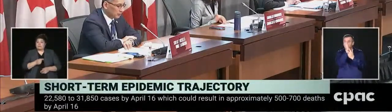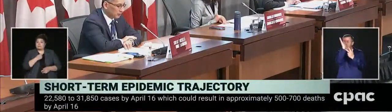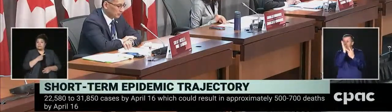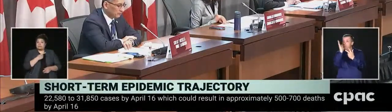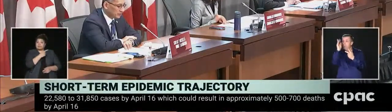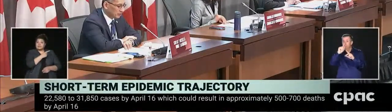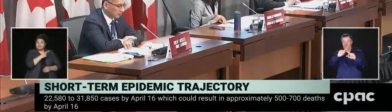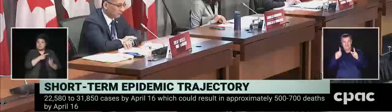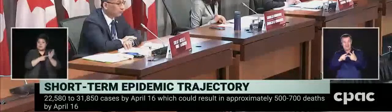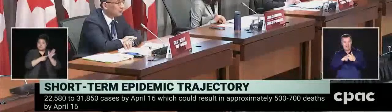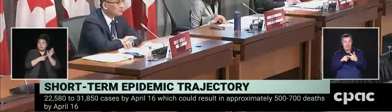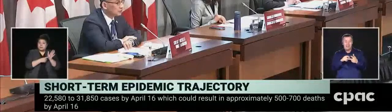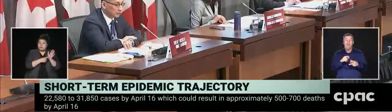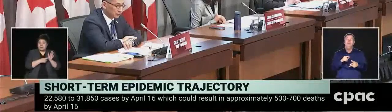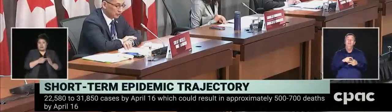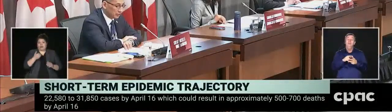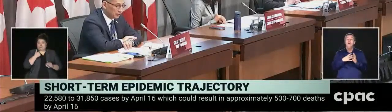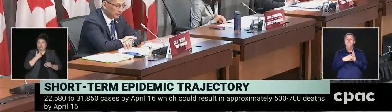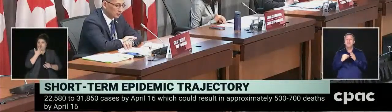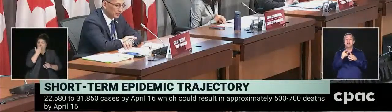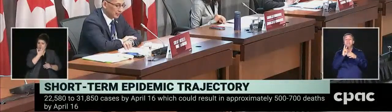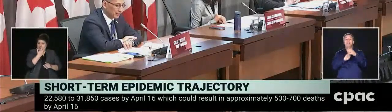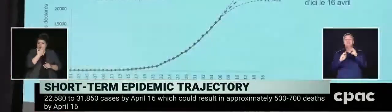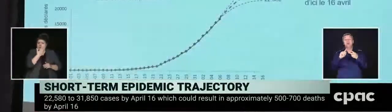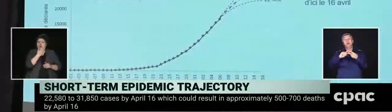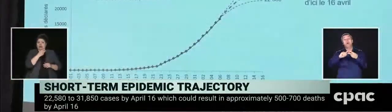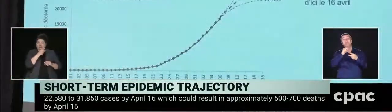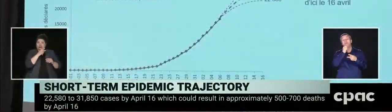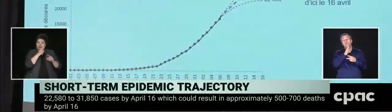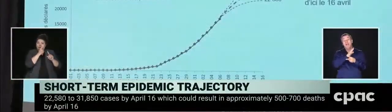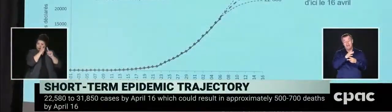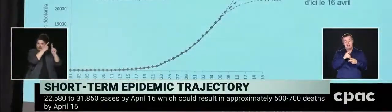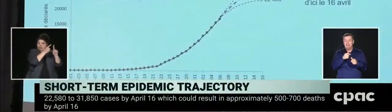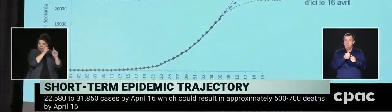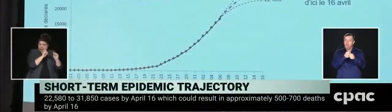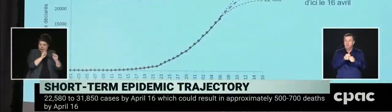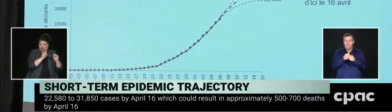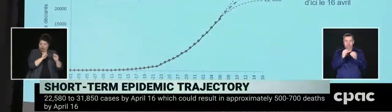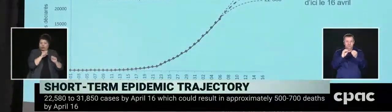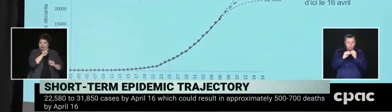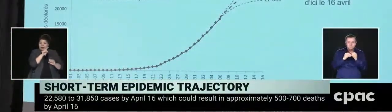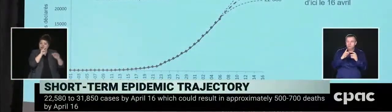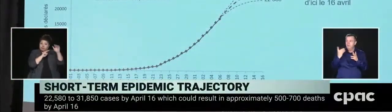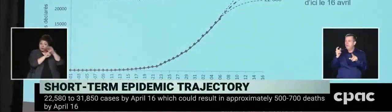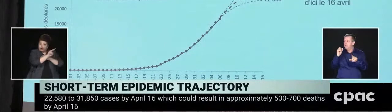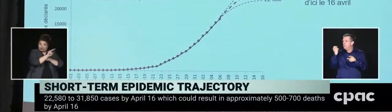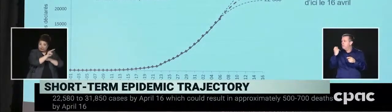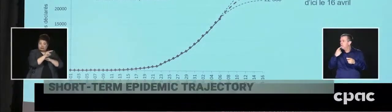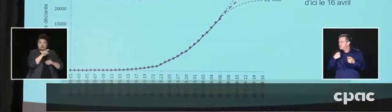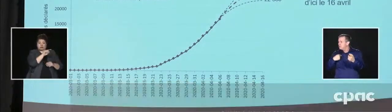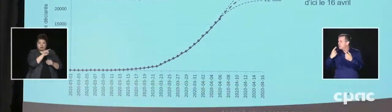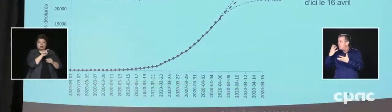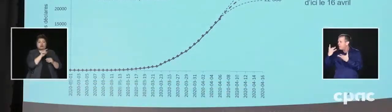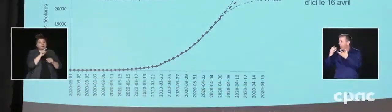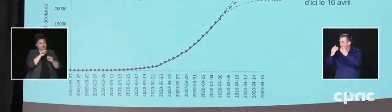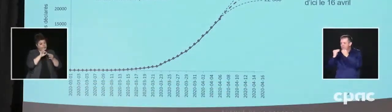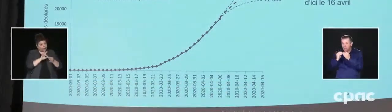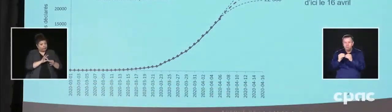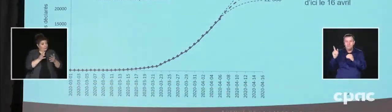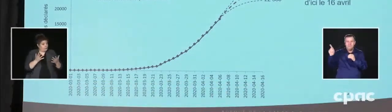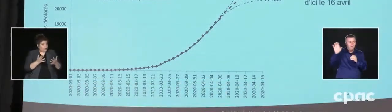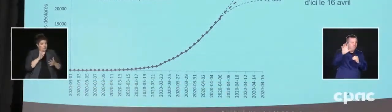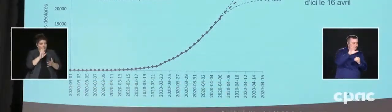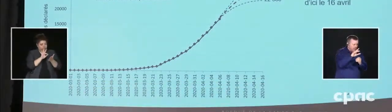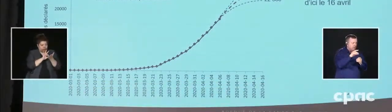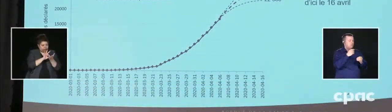que le modèle de prévision est fondé sur les données sur les cas déclarés au Canada. Selon nos prévisions, nous